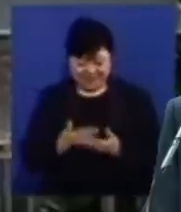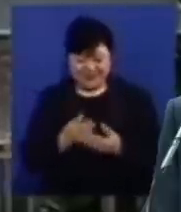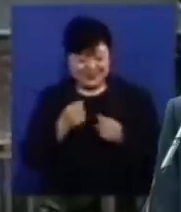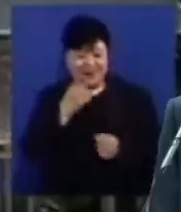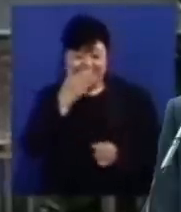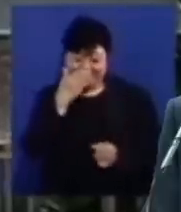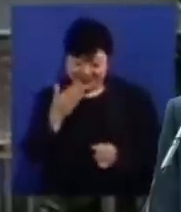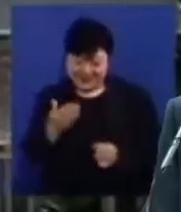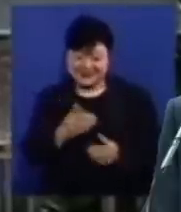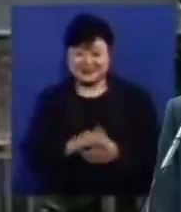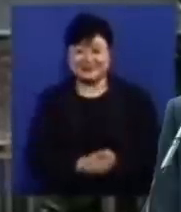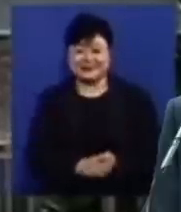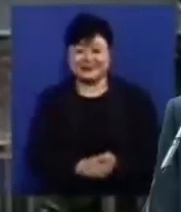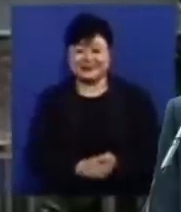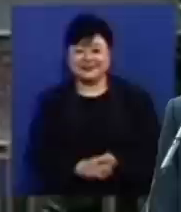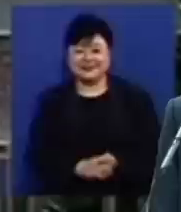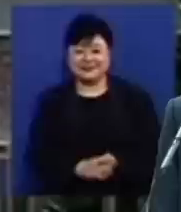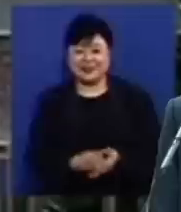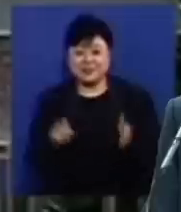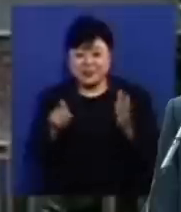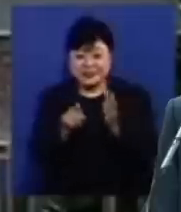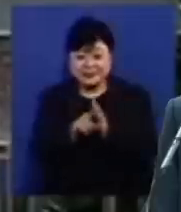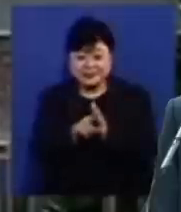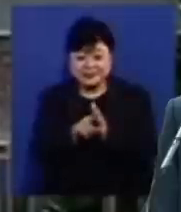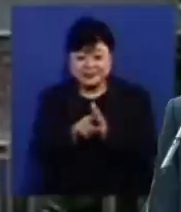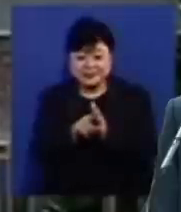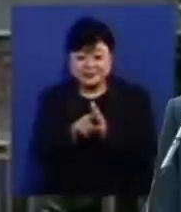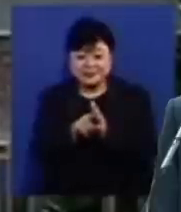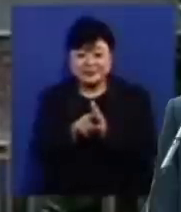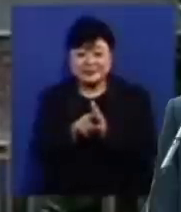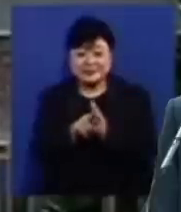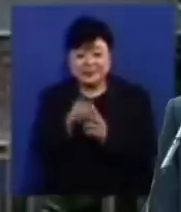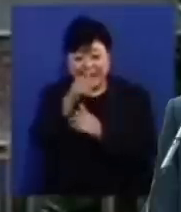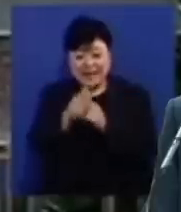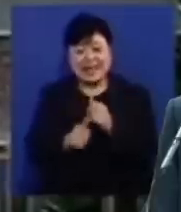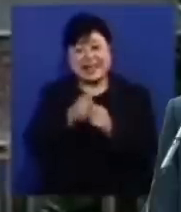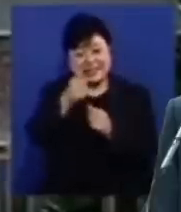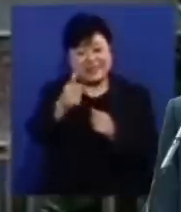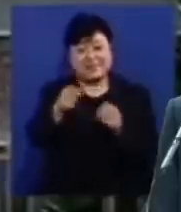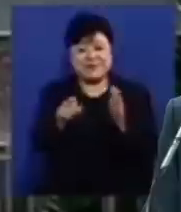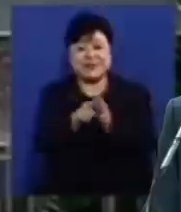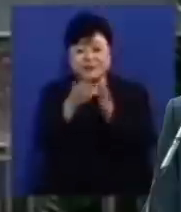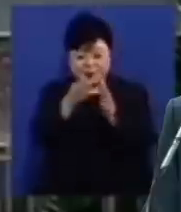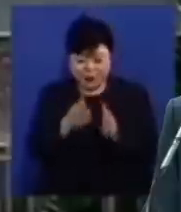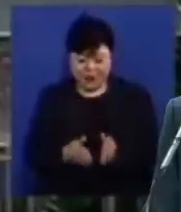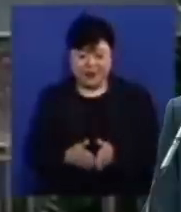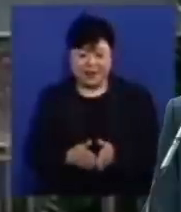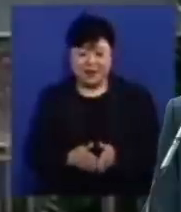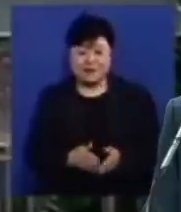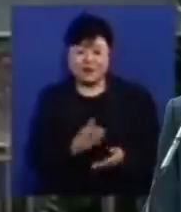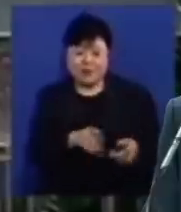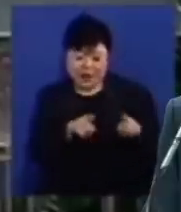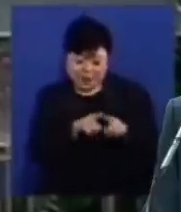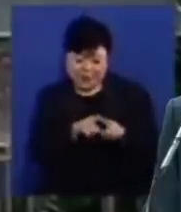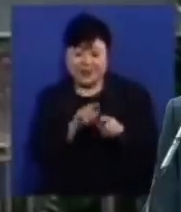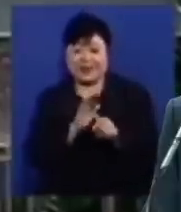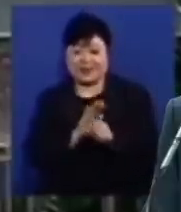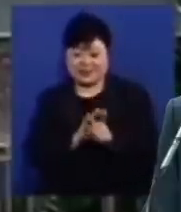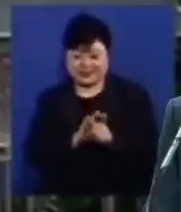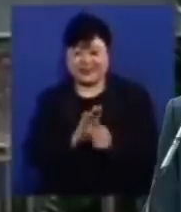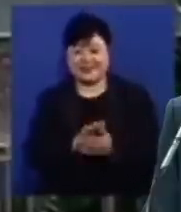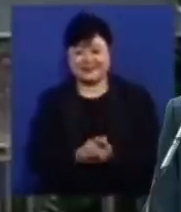있는 것입니다. 믿음은 하나님이 믿음을 통해서 우리와 동행하시거든요.